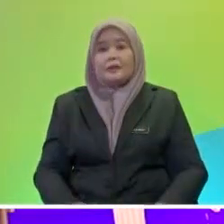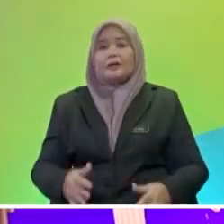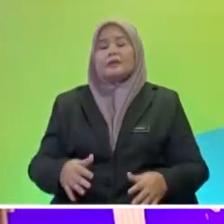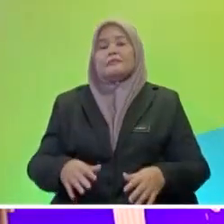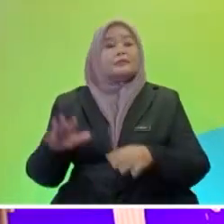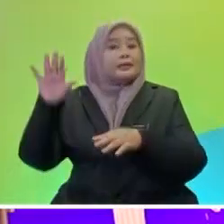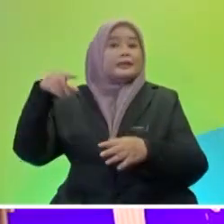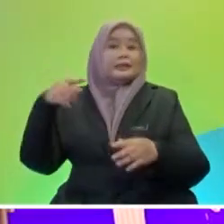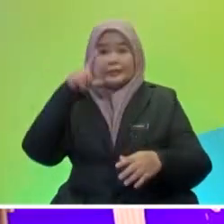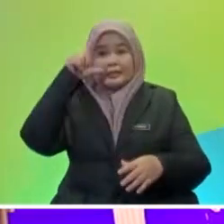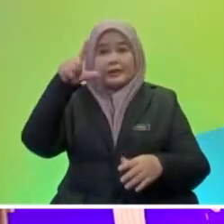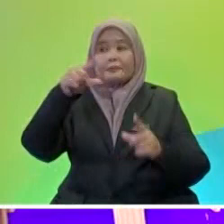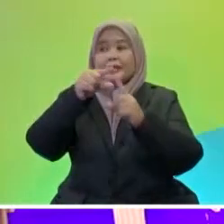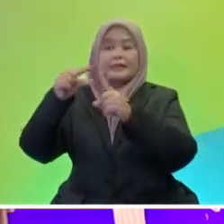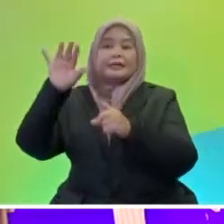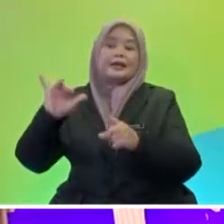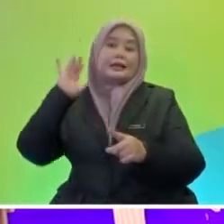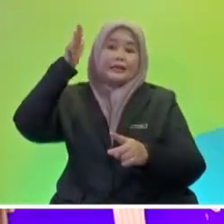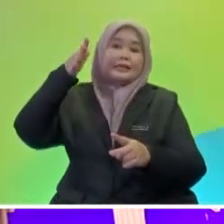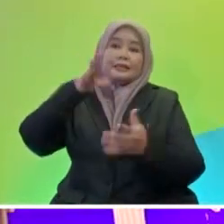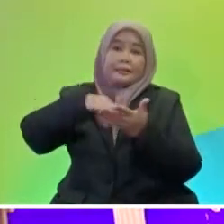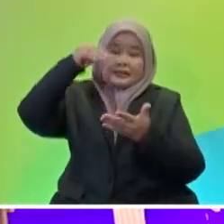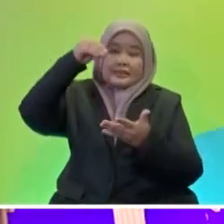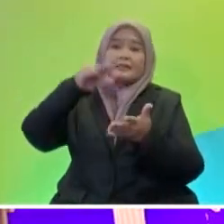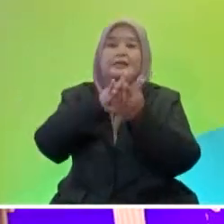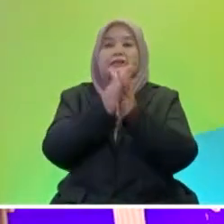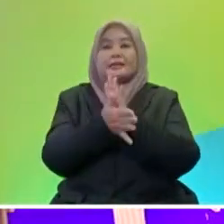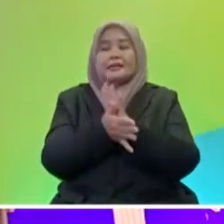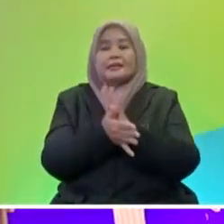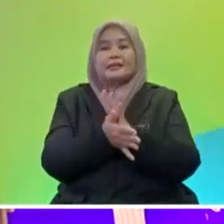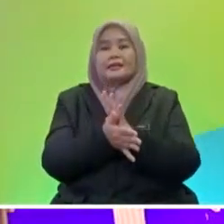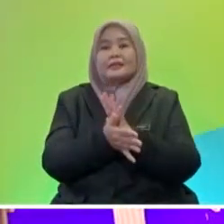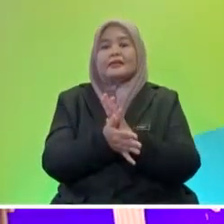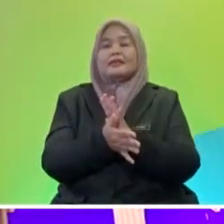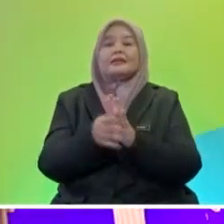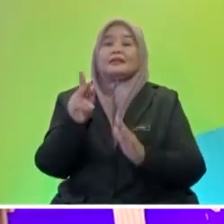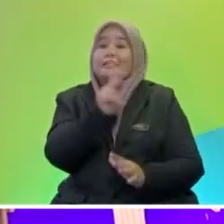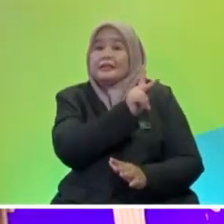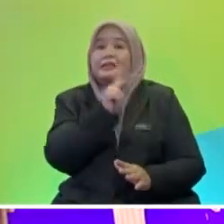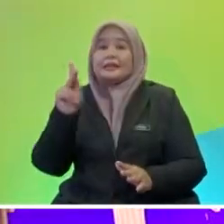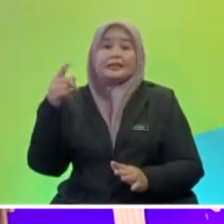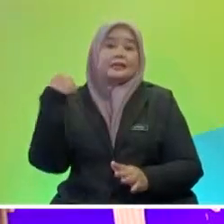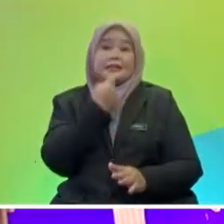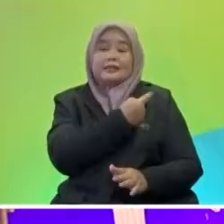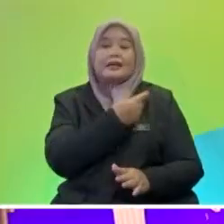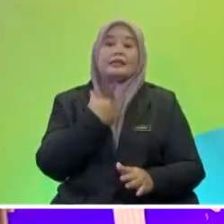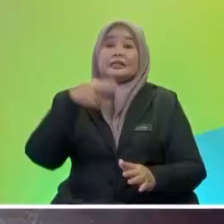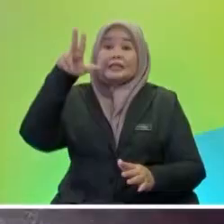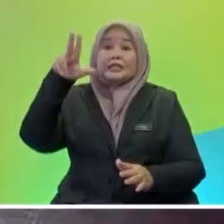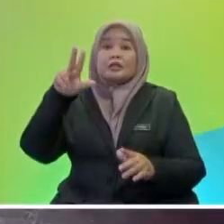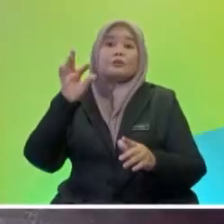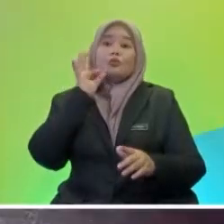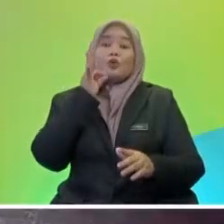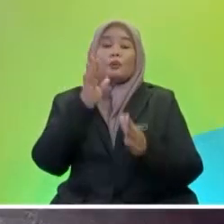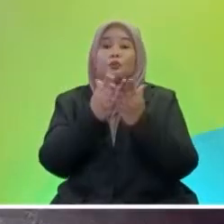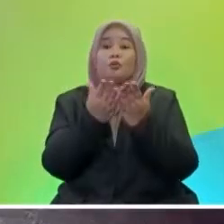perkataan yang akan kita pelajari Oke jadi di kiri kanan kita ada tiga buah buku